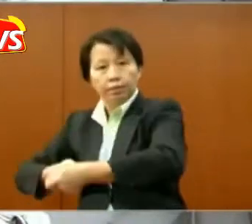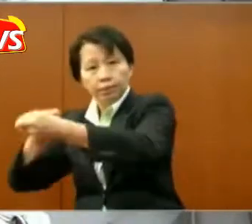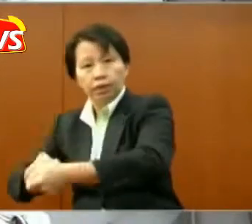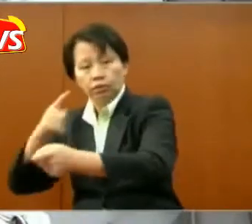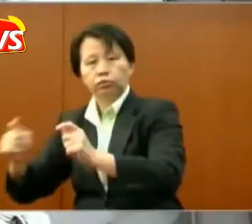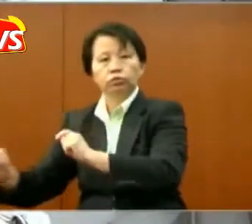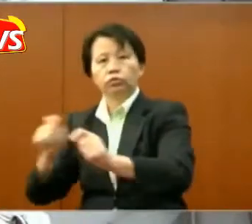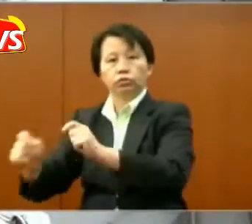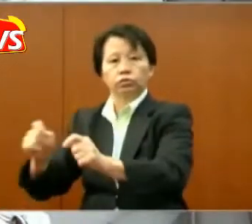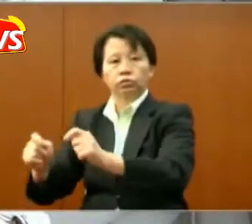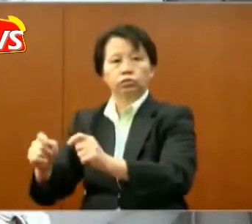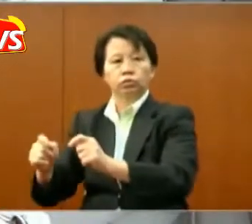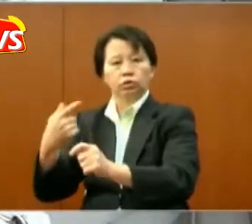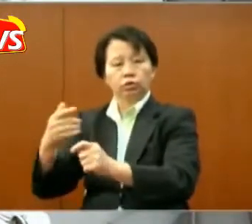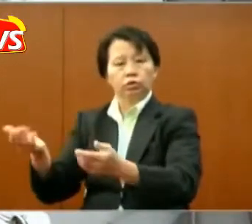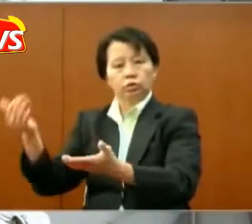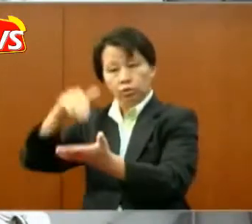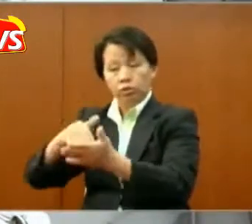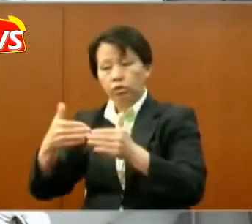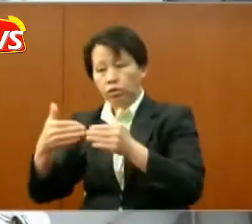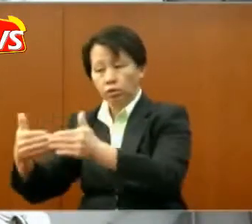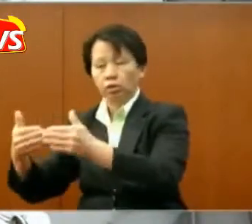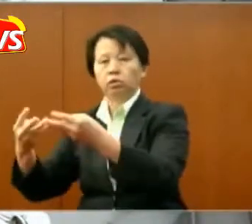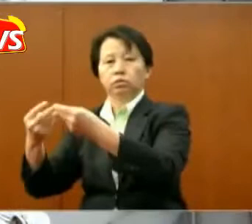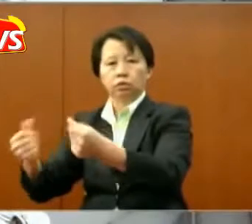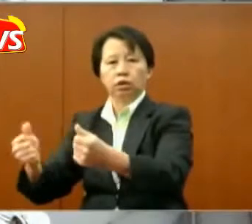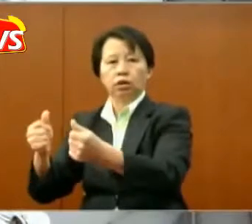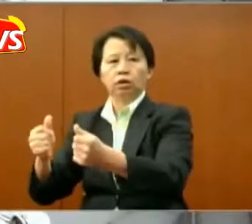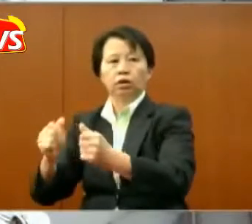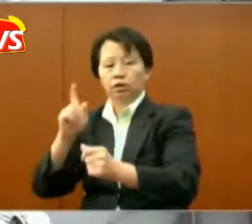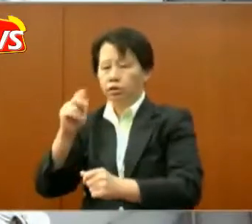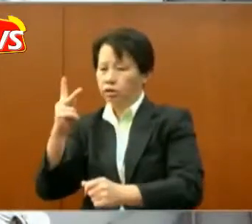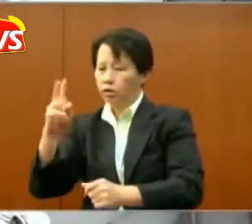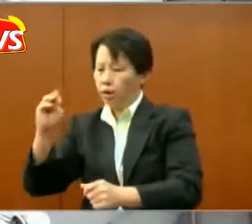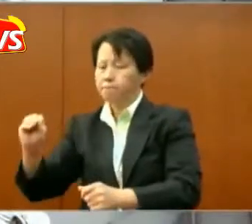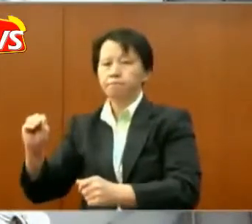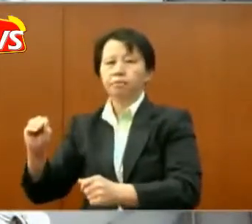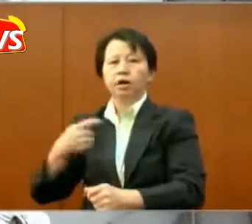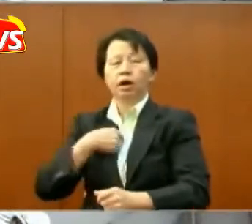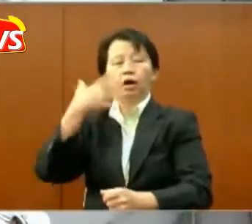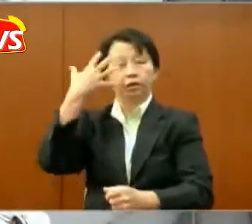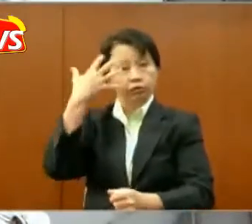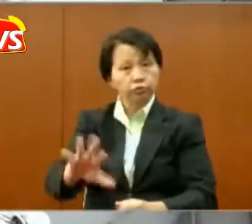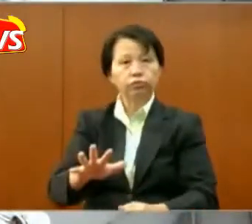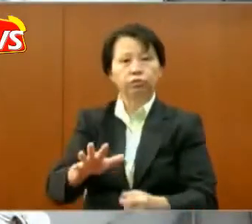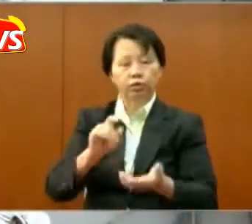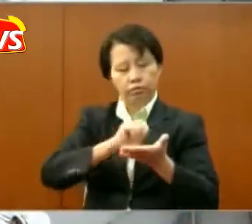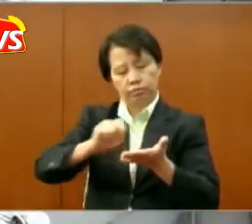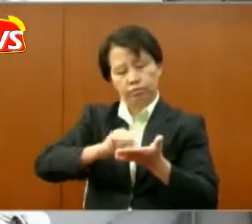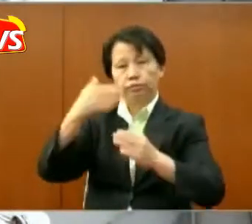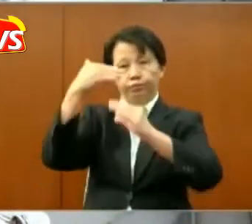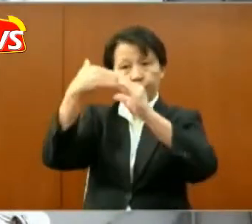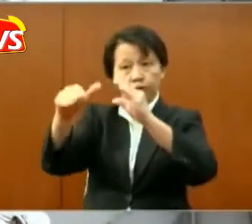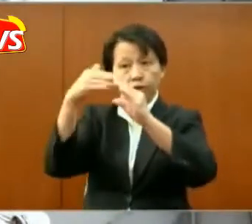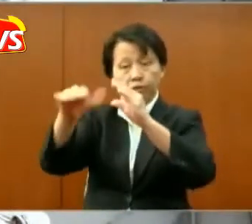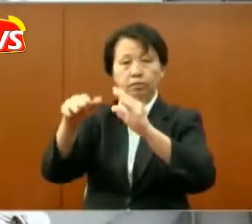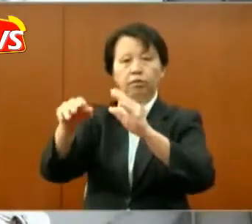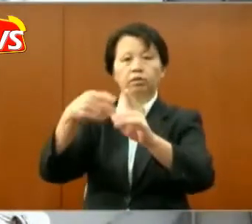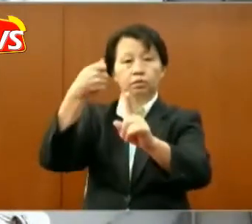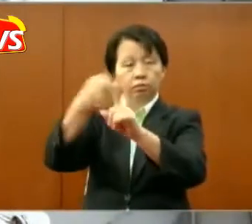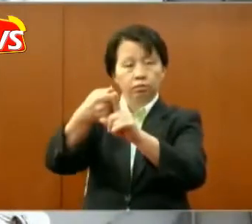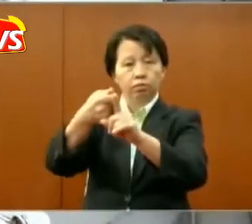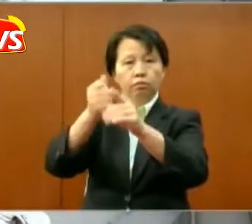tindakan perwataan semula sebagai tanah TKPM. Saya telah menulis email kepada pengarah Jabatan